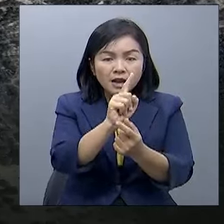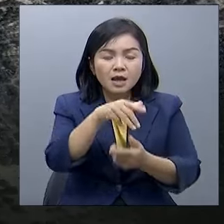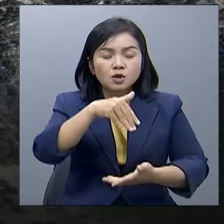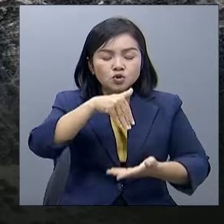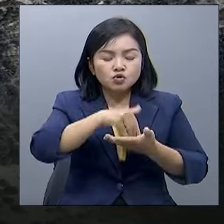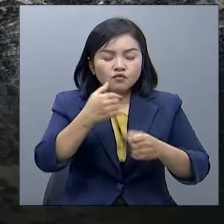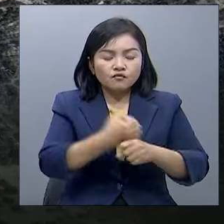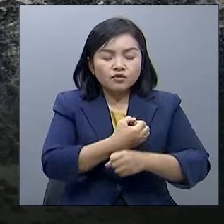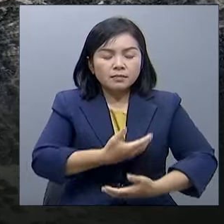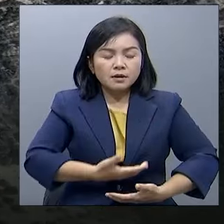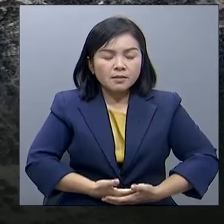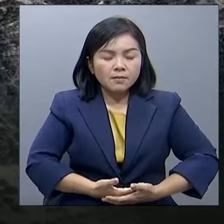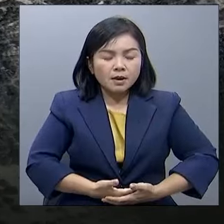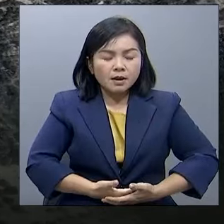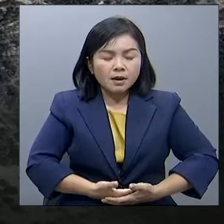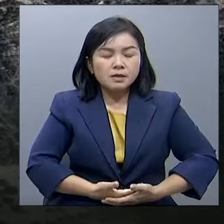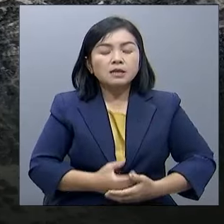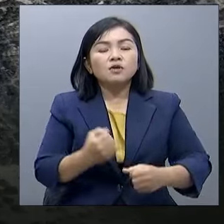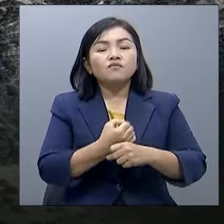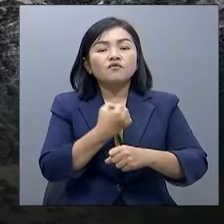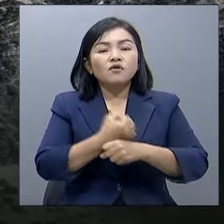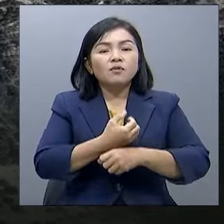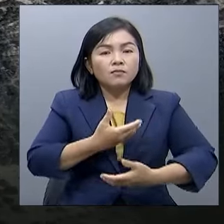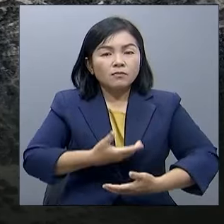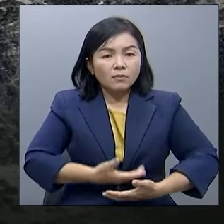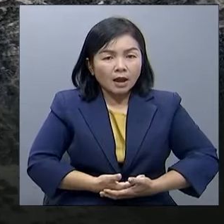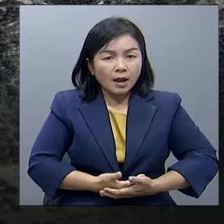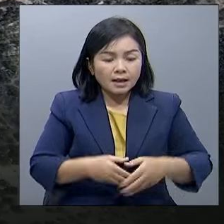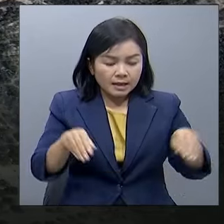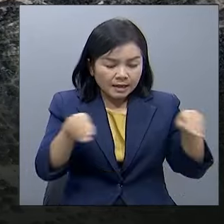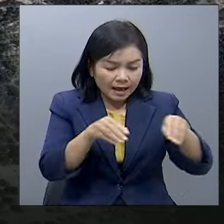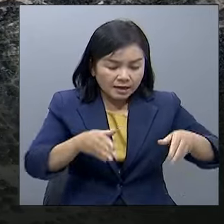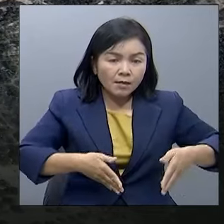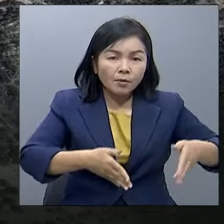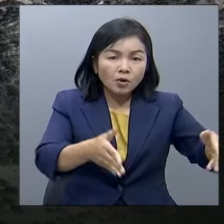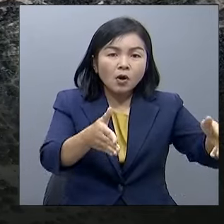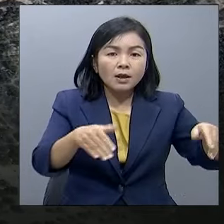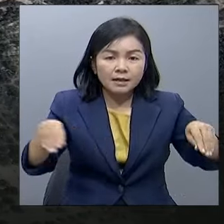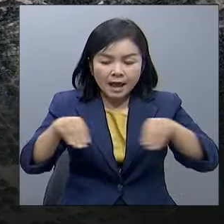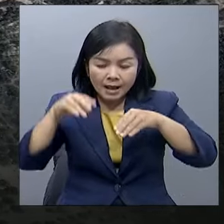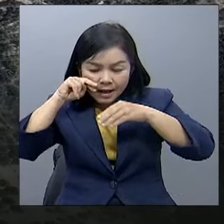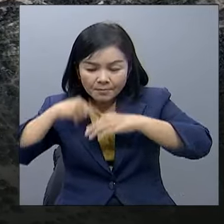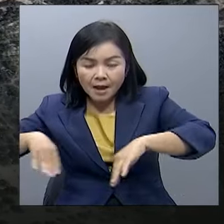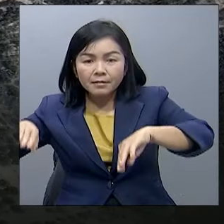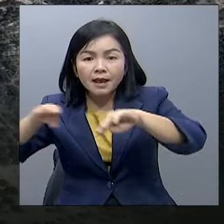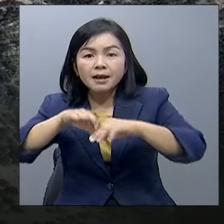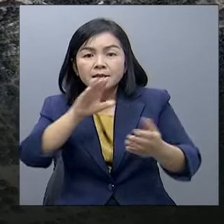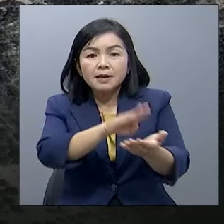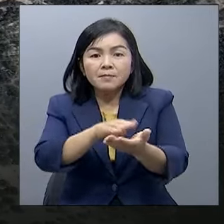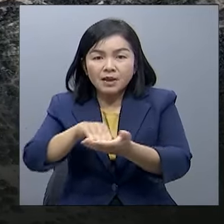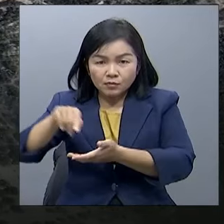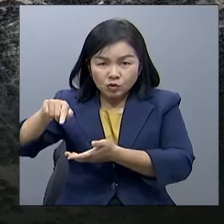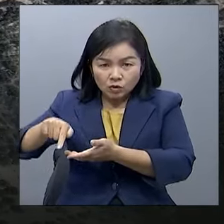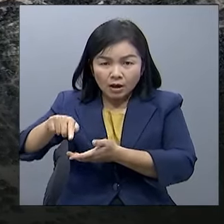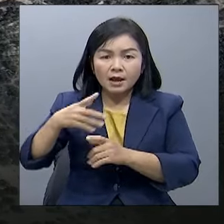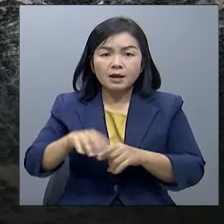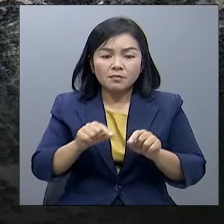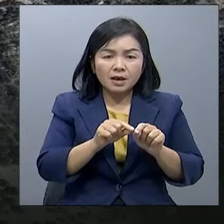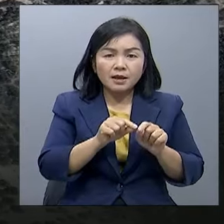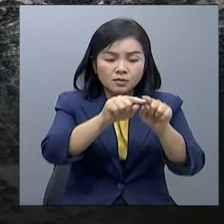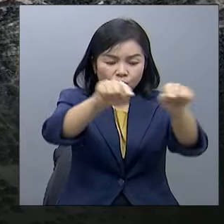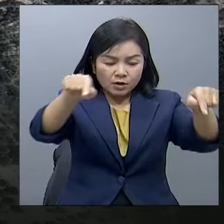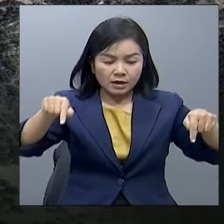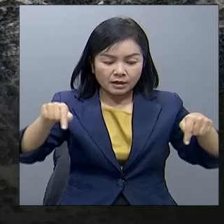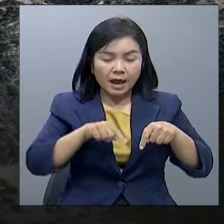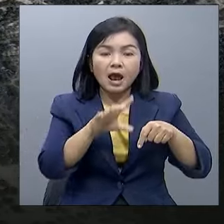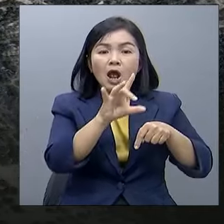าทำเลสวยงามแห่งนี้เพราะติดทั้งถนนและอ่างเก็บน้ำมีเนื้อที่กว่า170ไร่ค่ะ